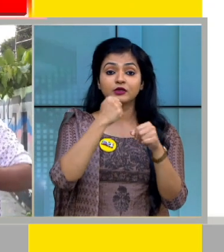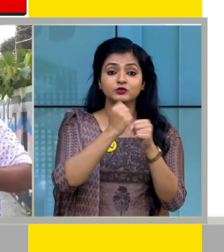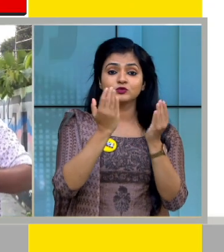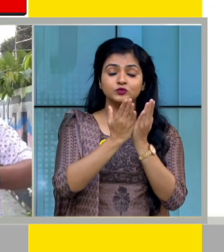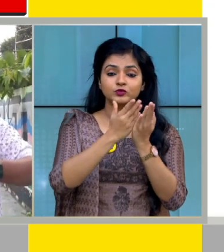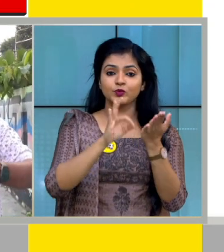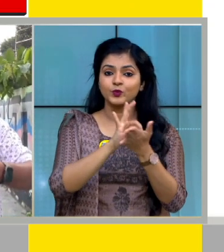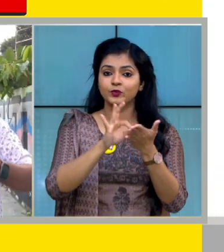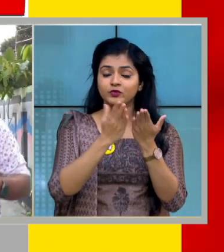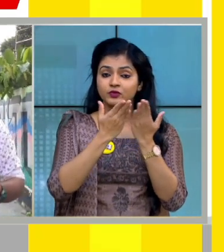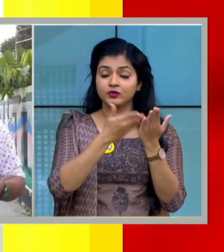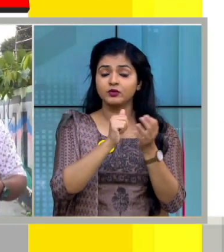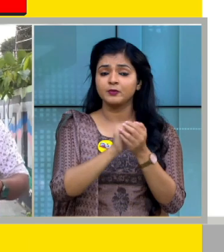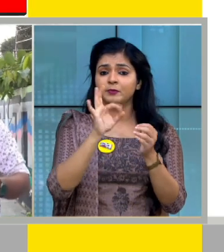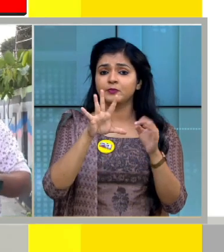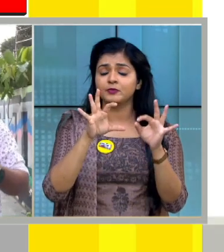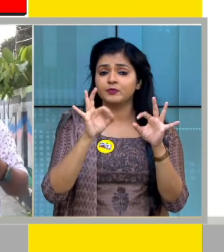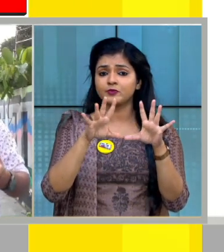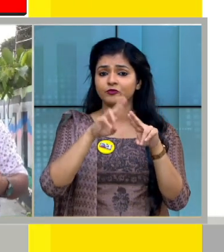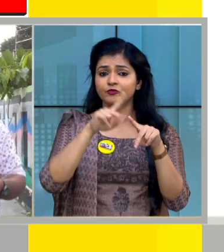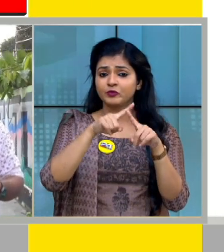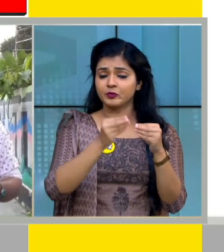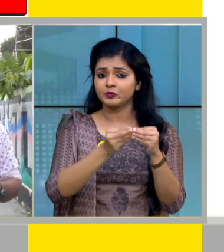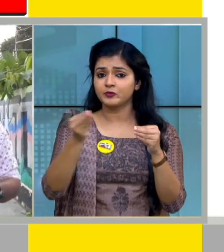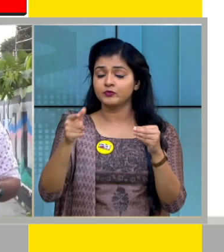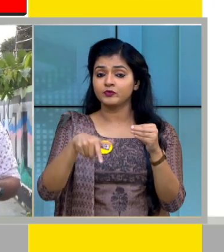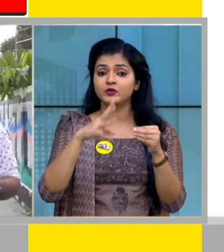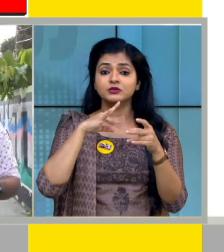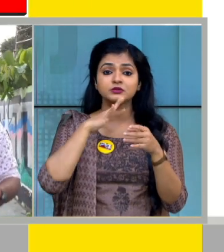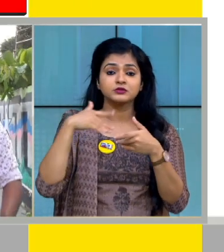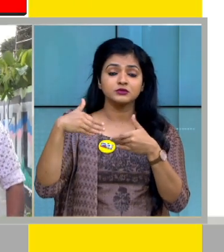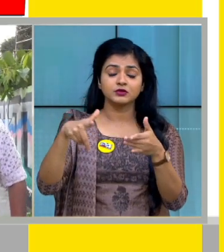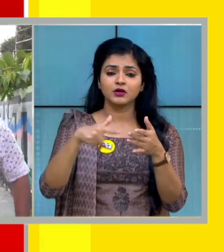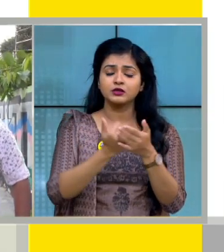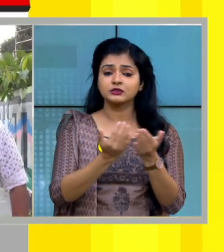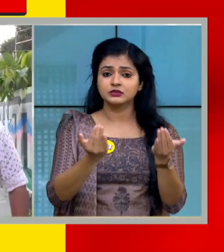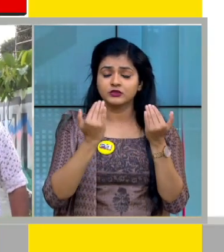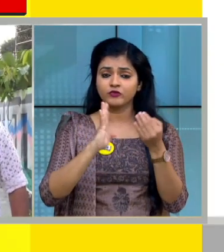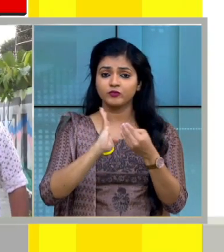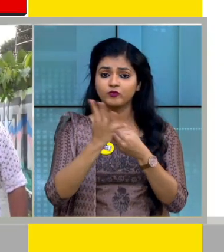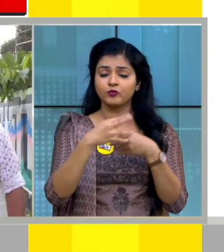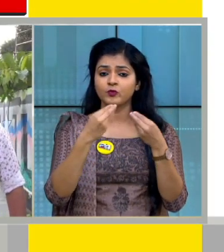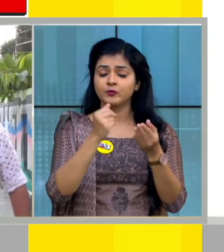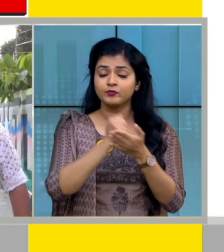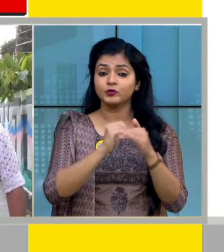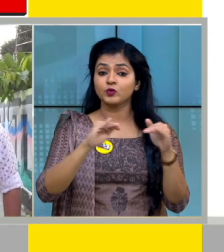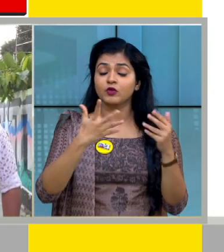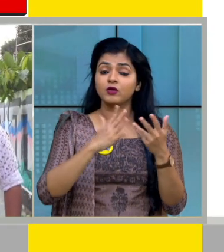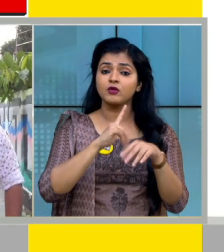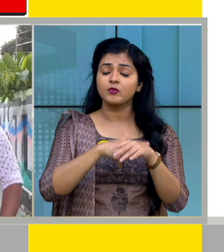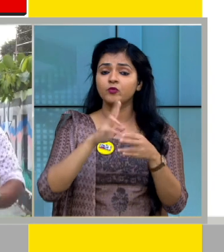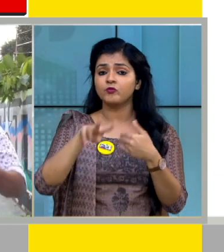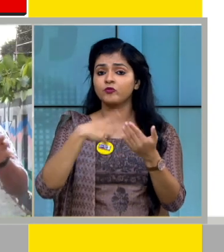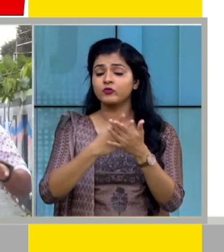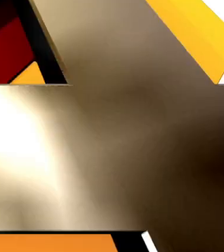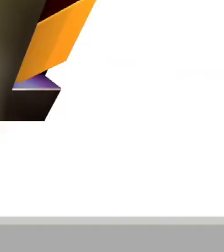നിന്നും ഒരു 10 അടി പോലും ദൂരെ ഇല്ലാതെയാണ് ഇത്തരത്തിലൊരു കുഴിയുള്ളത്. അവിടെ മതിയായ സുരക്ഷ ഉണ്ടായിരുന്നില്ല. കുട്ടികൾ എപ്പോൾ വേണമെങ്കിലും അവിടേക്ക് വീഴാൻ